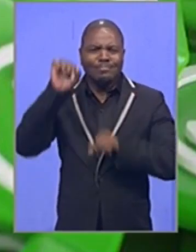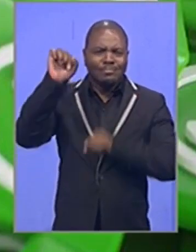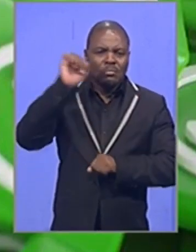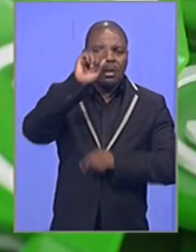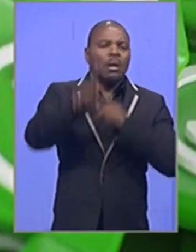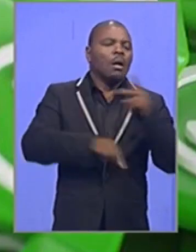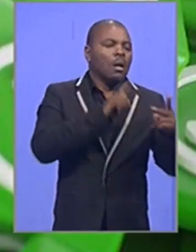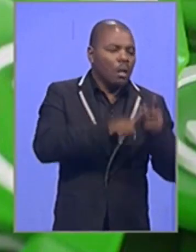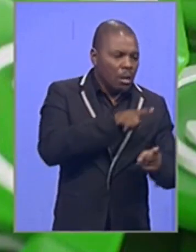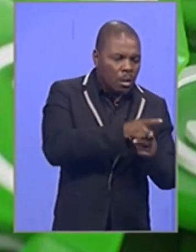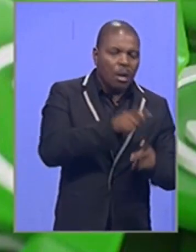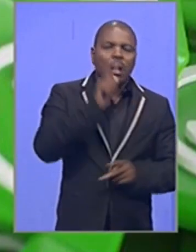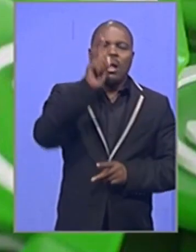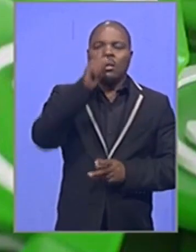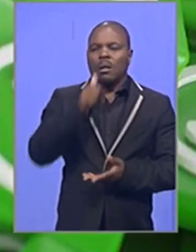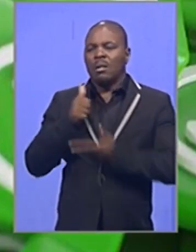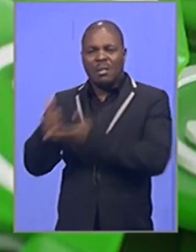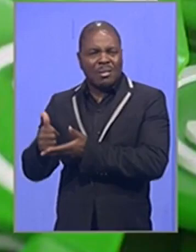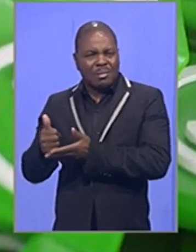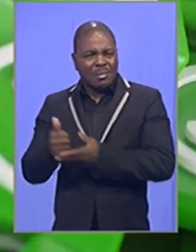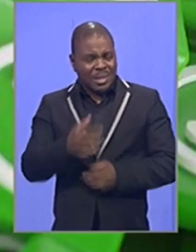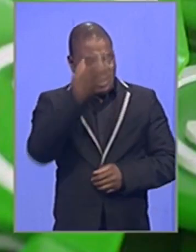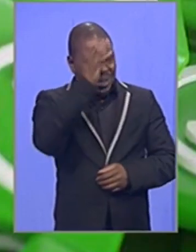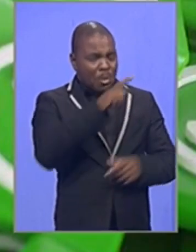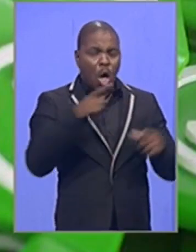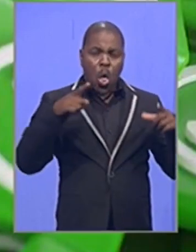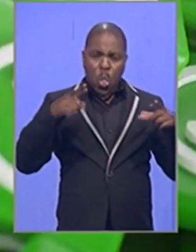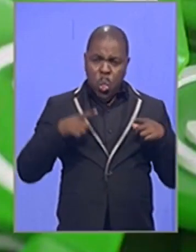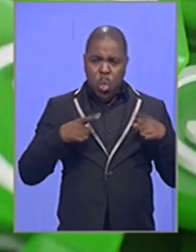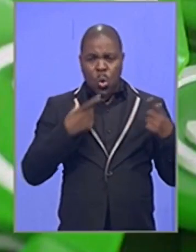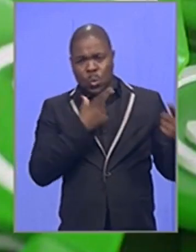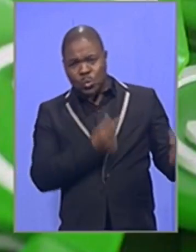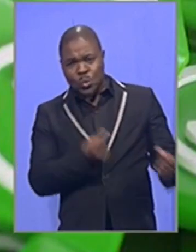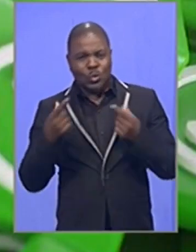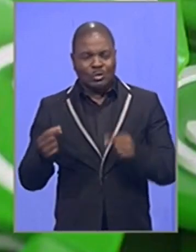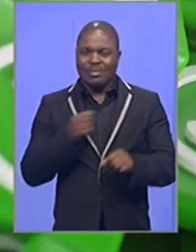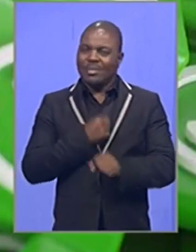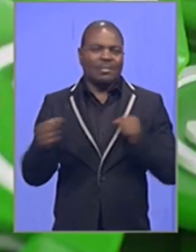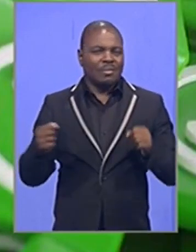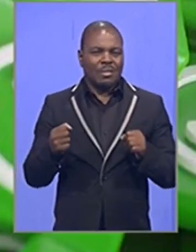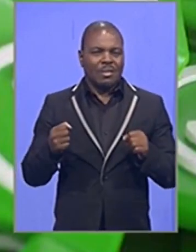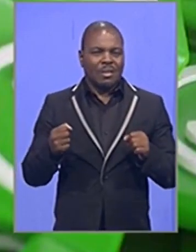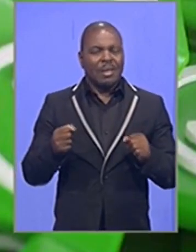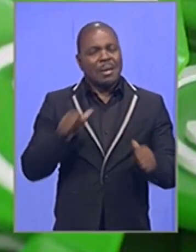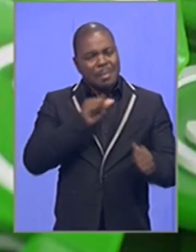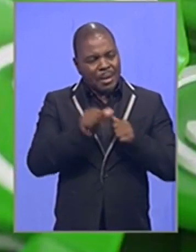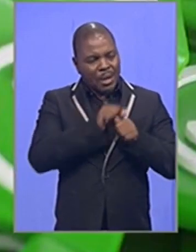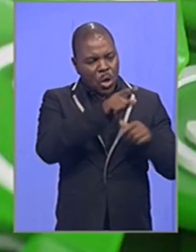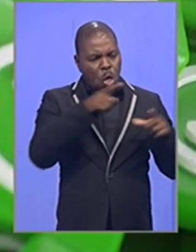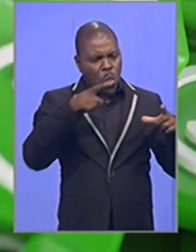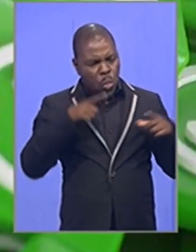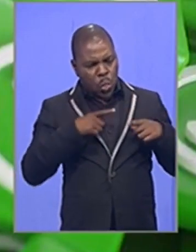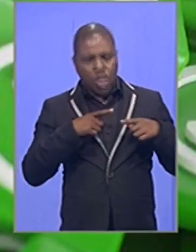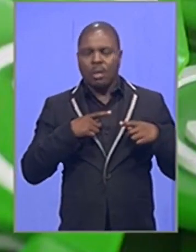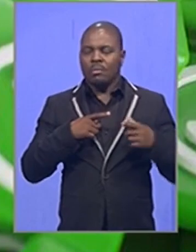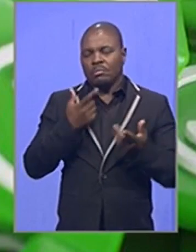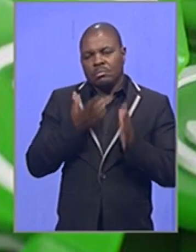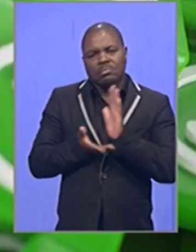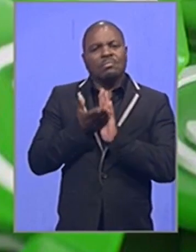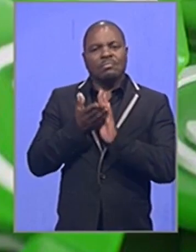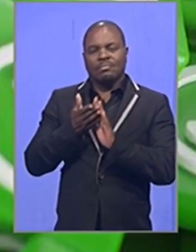mmuso o emang ka maoto o batla ho lokisa. Mmuso wa rona ha o etse dintho pele tse ka ofela di etsahala. Ne tlamehile ba bona ke le bona ba la ba qala pele